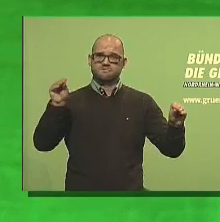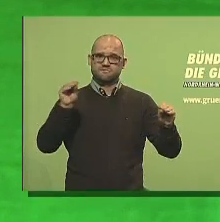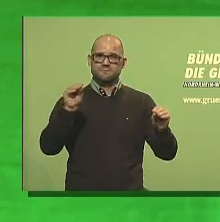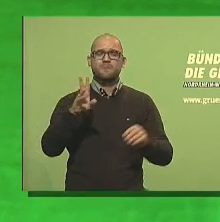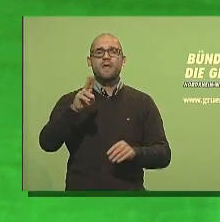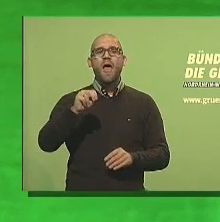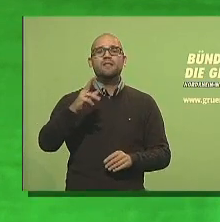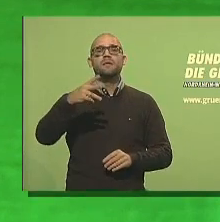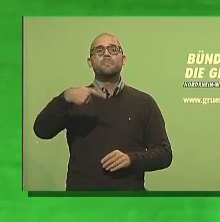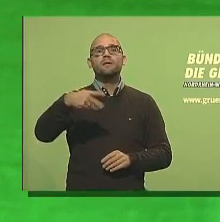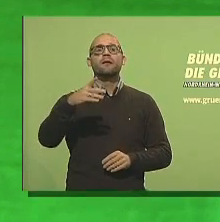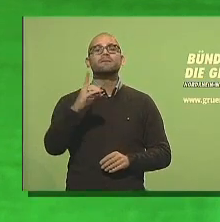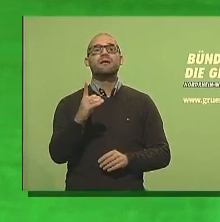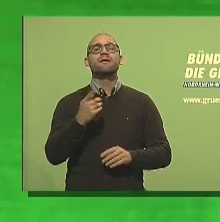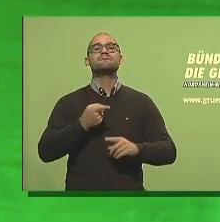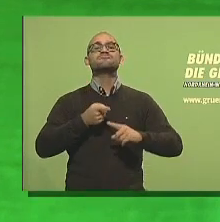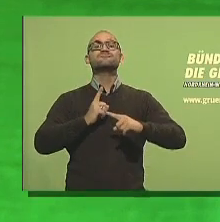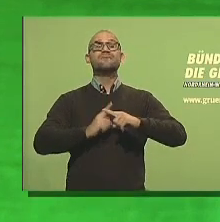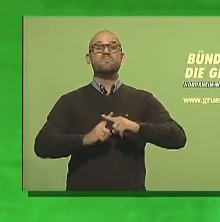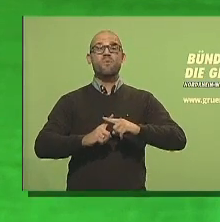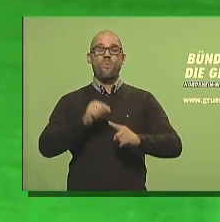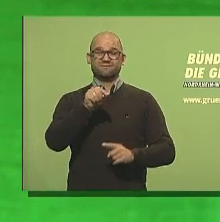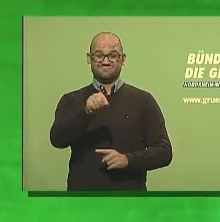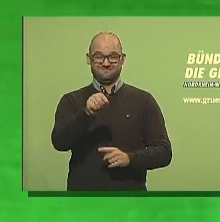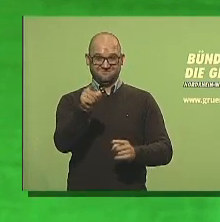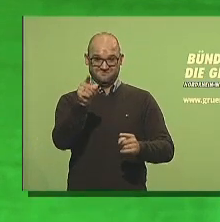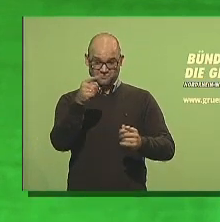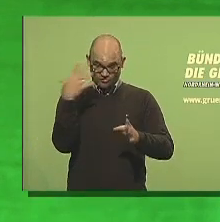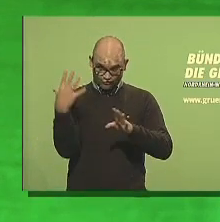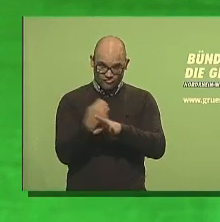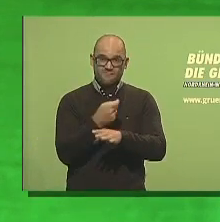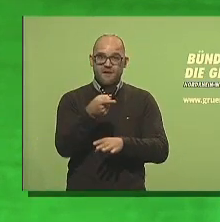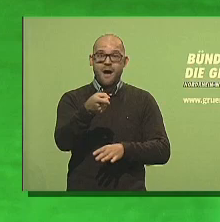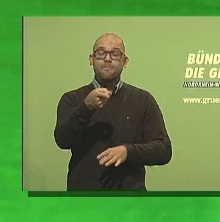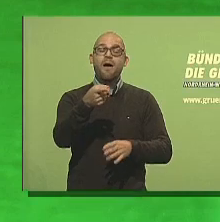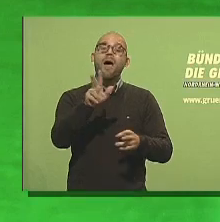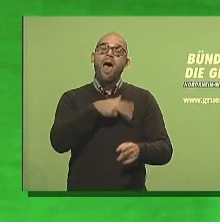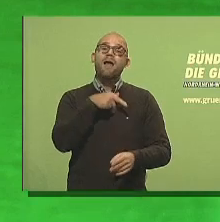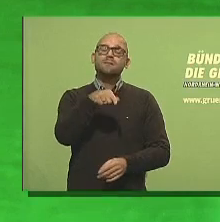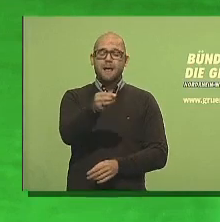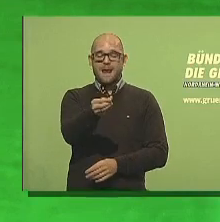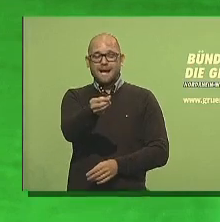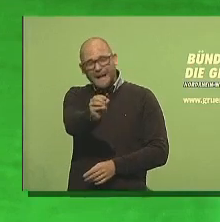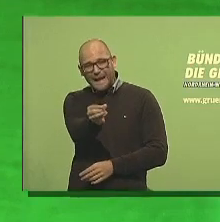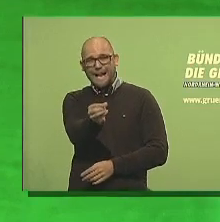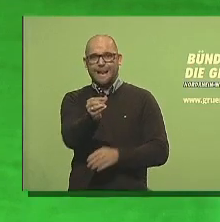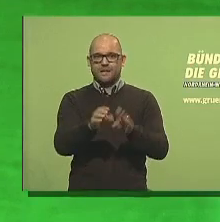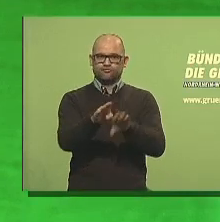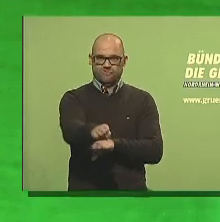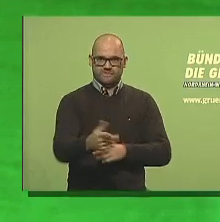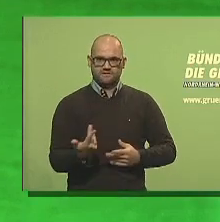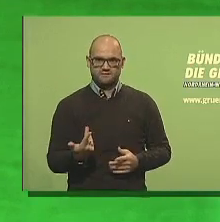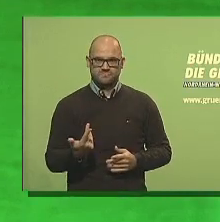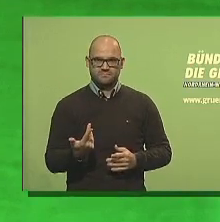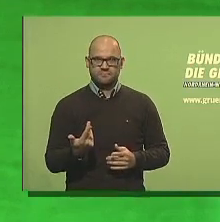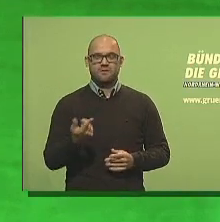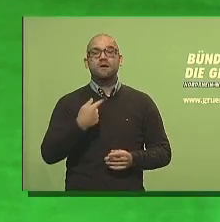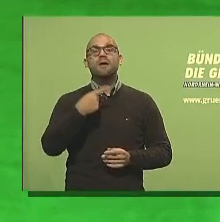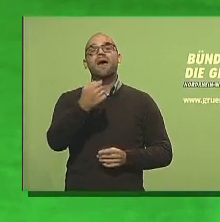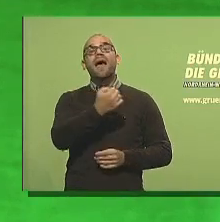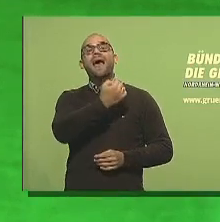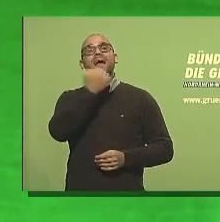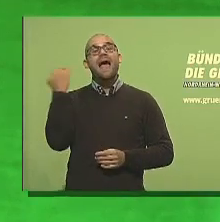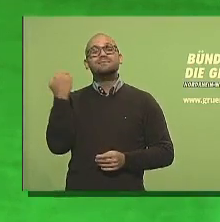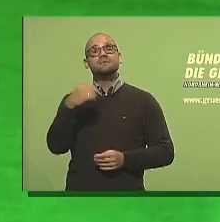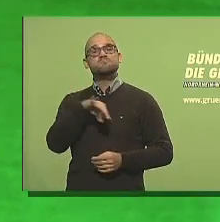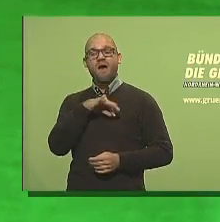maximal ein ganz, ganz kleiner Baustein im Kampf gegen rechts, liebe Freundinnen und Freunde. Es ist ein wichtiges Symbol, aber der